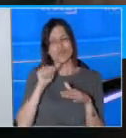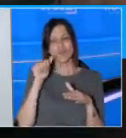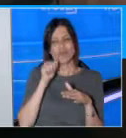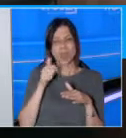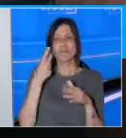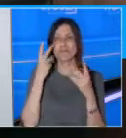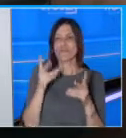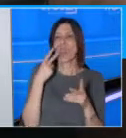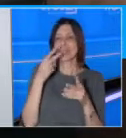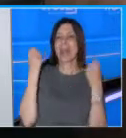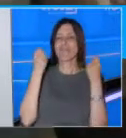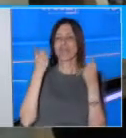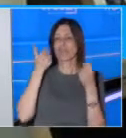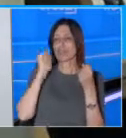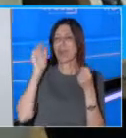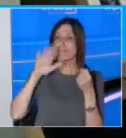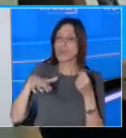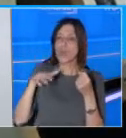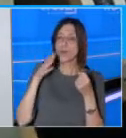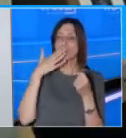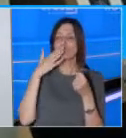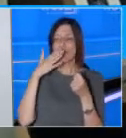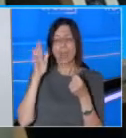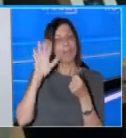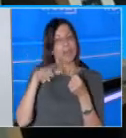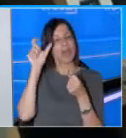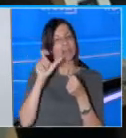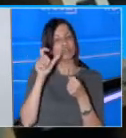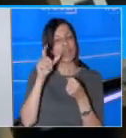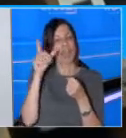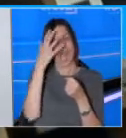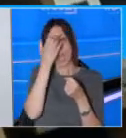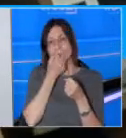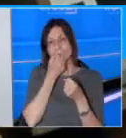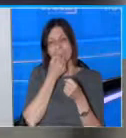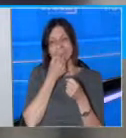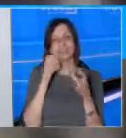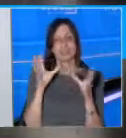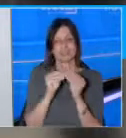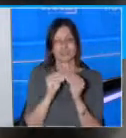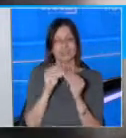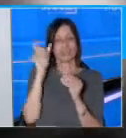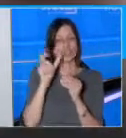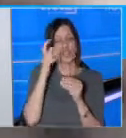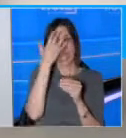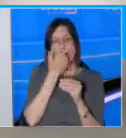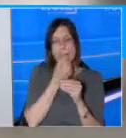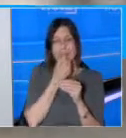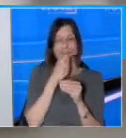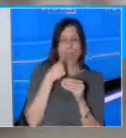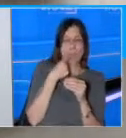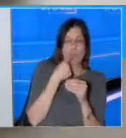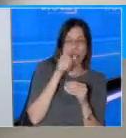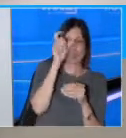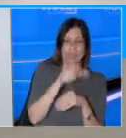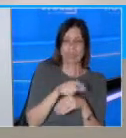אתמול אפילו בירושלים של אנשי חמאס, או הפגנות שמלובות על ידי אנשי חמאס, שמכנות את אבו